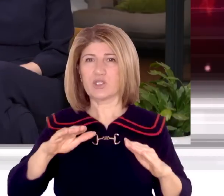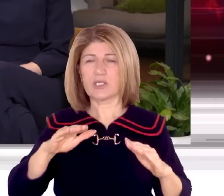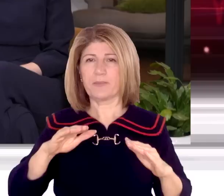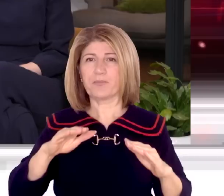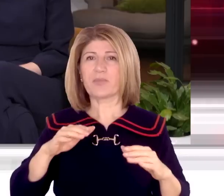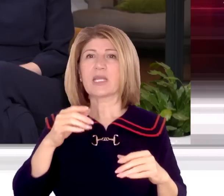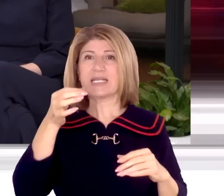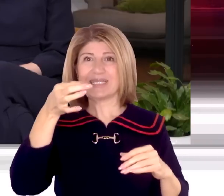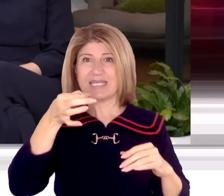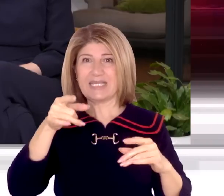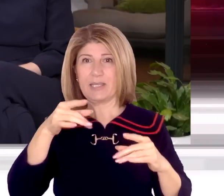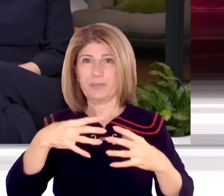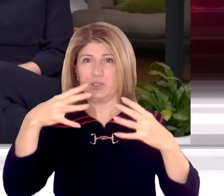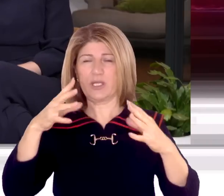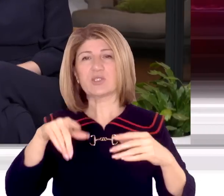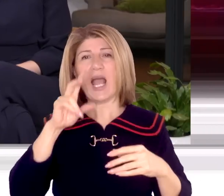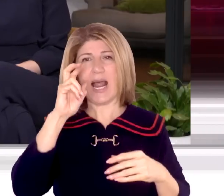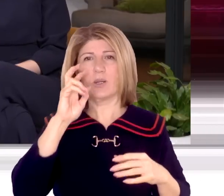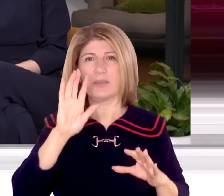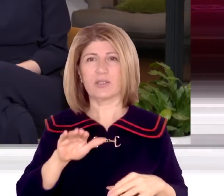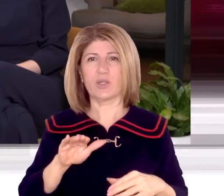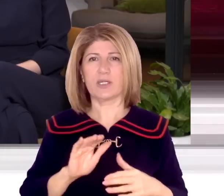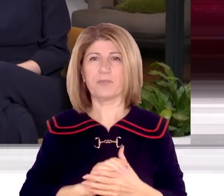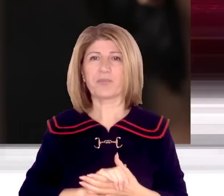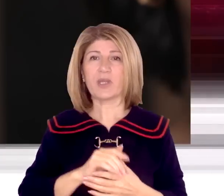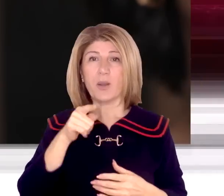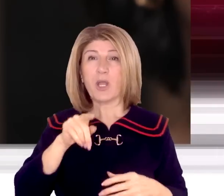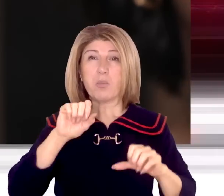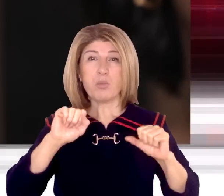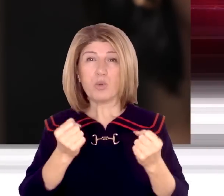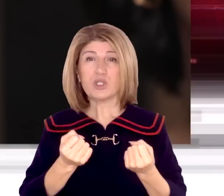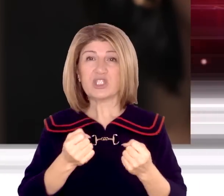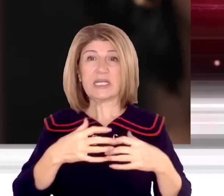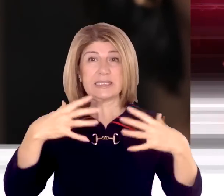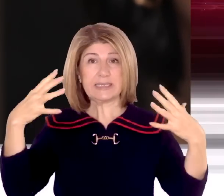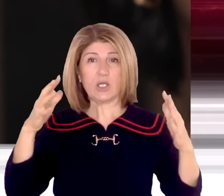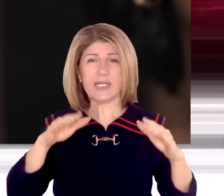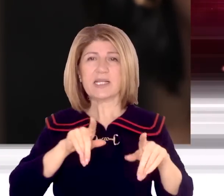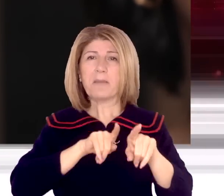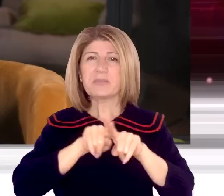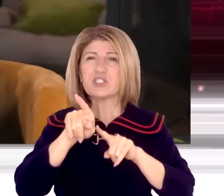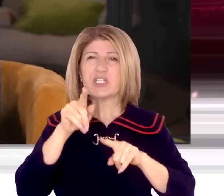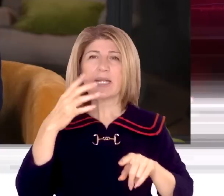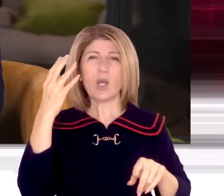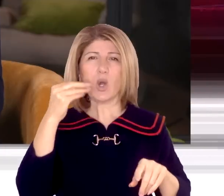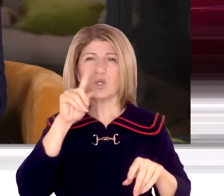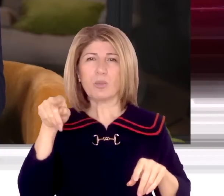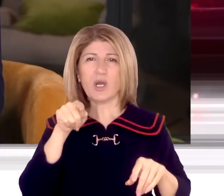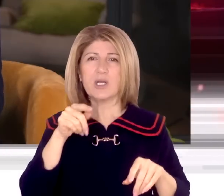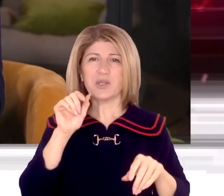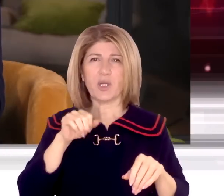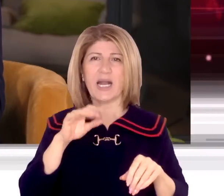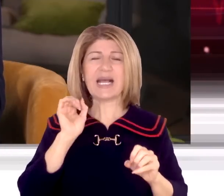لخته های خون بزرگتر از 2 سانتی‌متر، حدوداً اندازه این سکه هم یکی از علائمه. با اینکه این